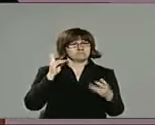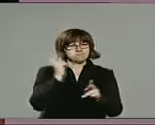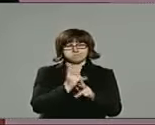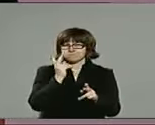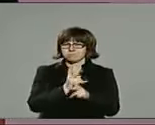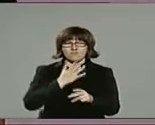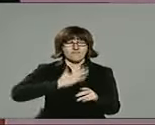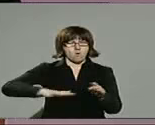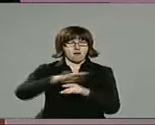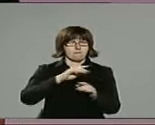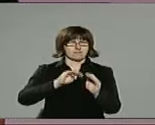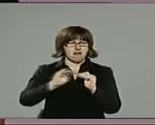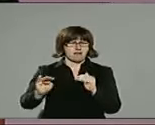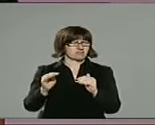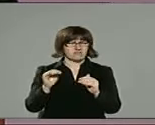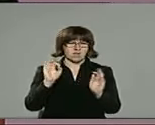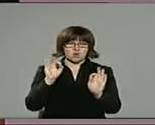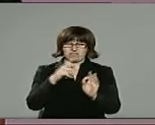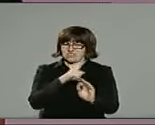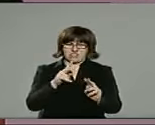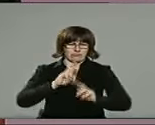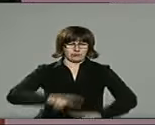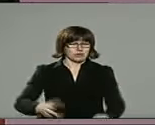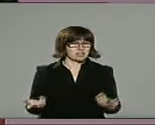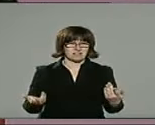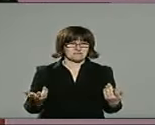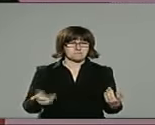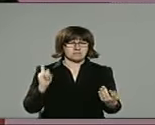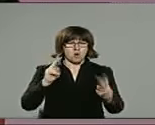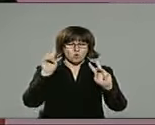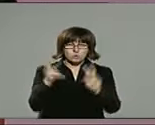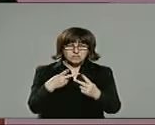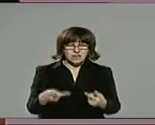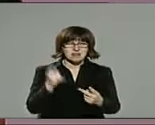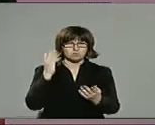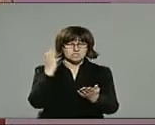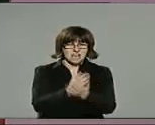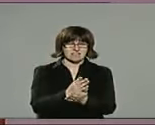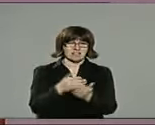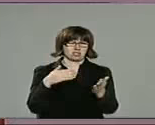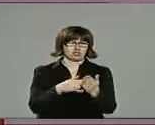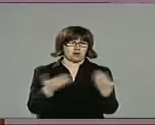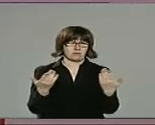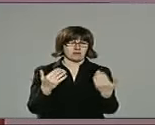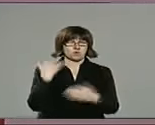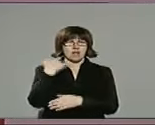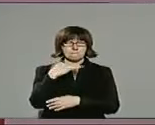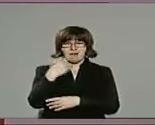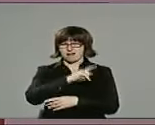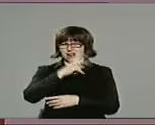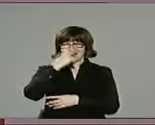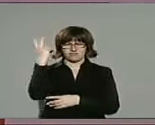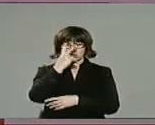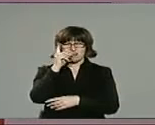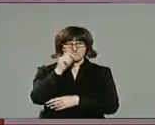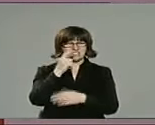in einem nach wie vor wohlhabenden Land ist unwürdig und in hohem Maße ungerecht. Sie muss endlich gestoppt werden. Und die Merkel hat nicht verstanden, worum es